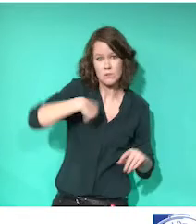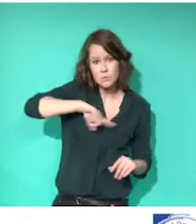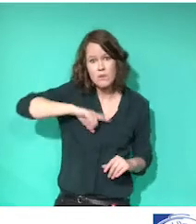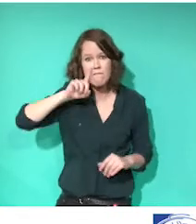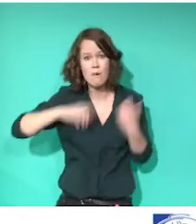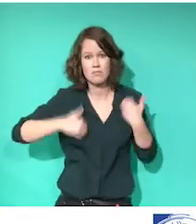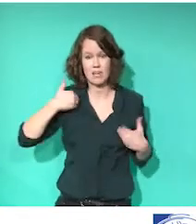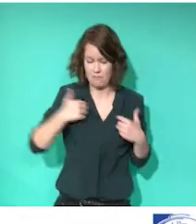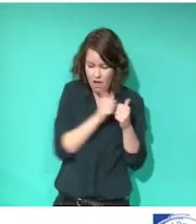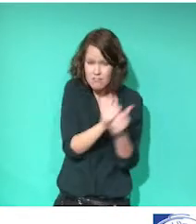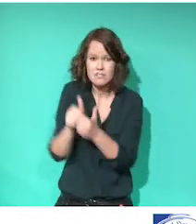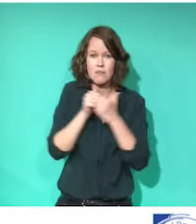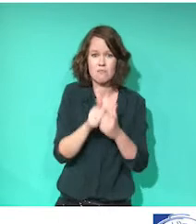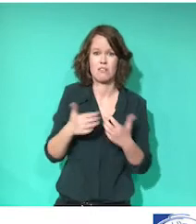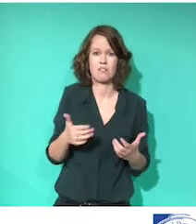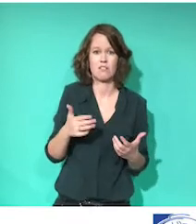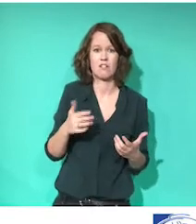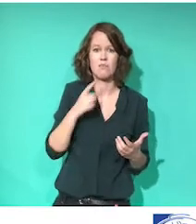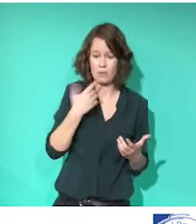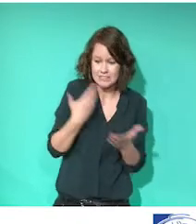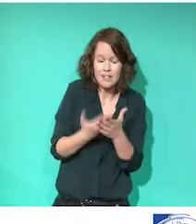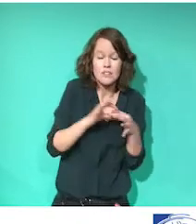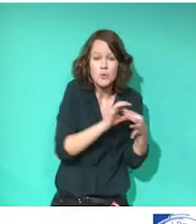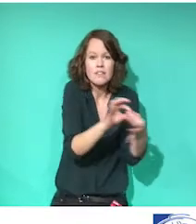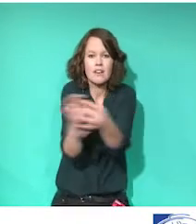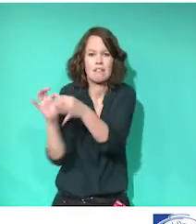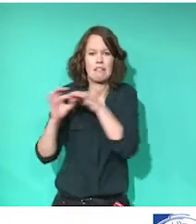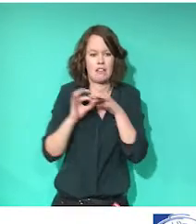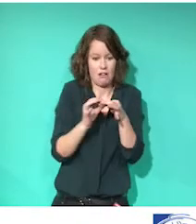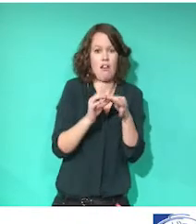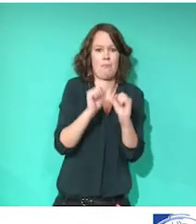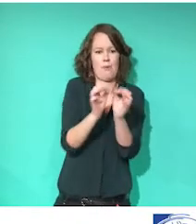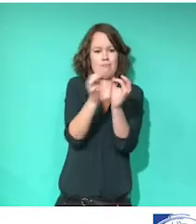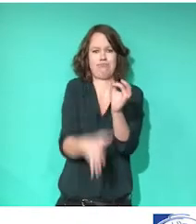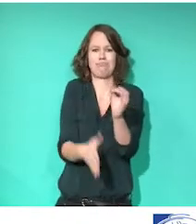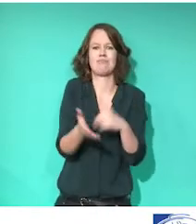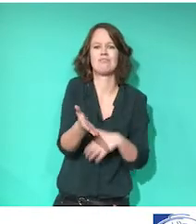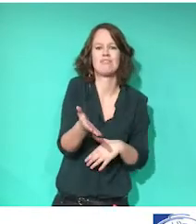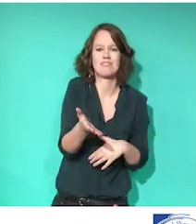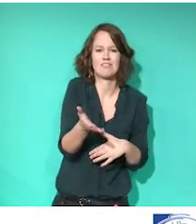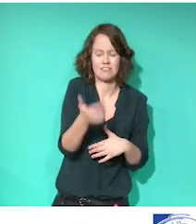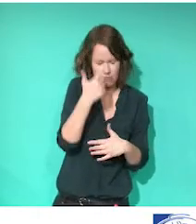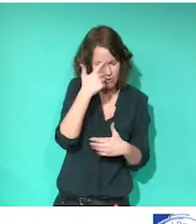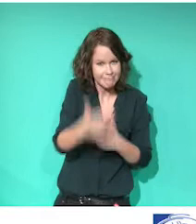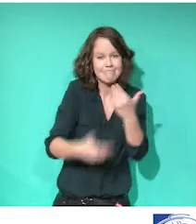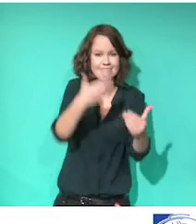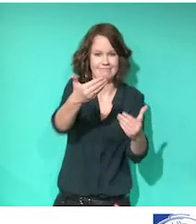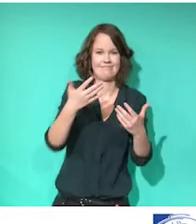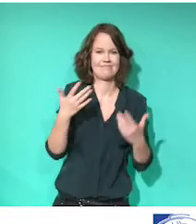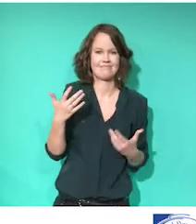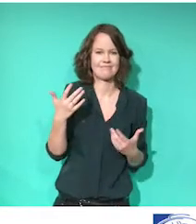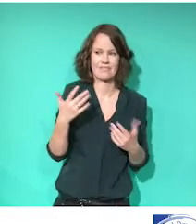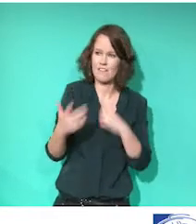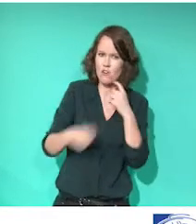vous, parce que ce n'est qu'avec la solidarité que nous pourrons aller dire, faire que ces